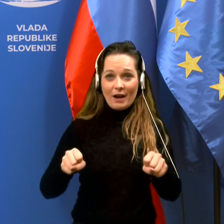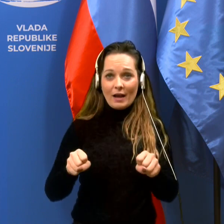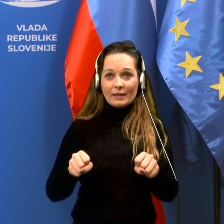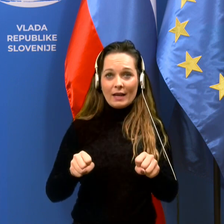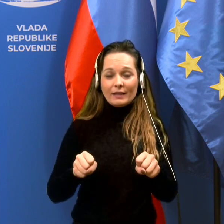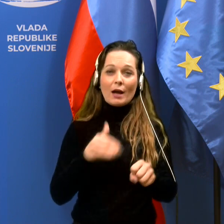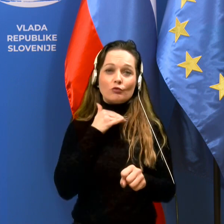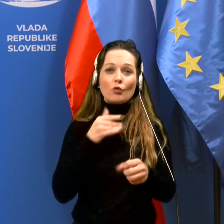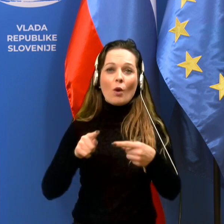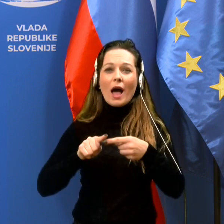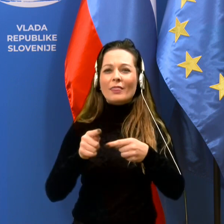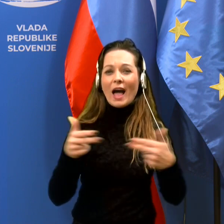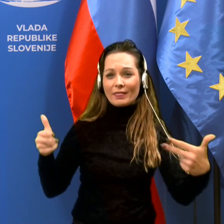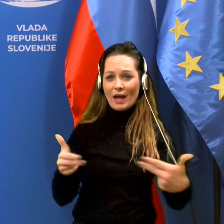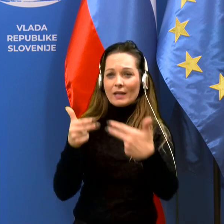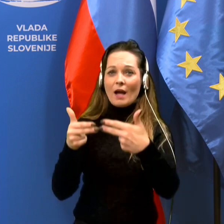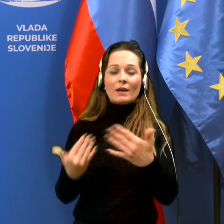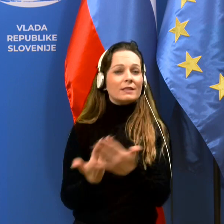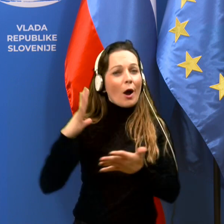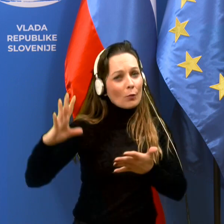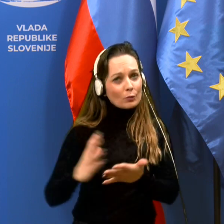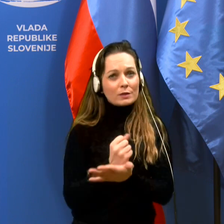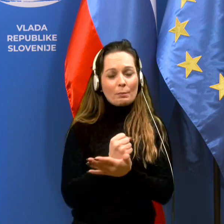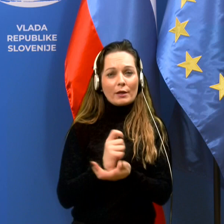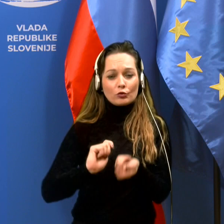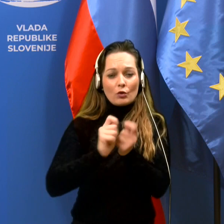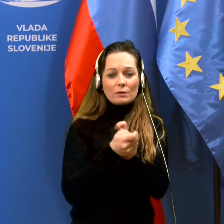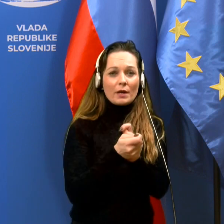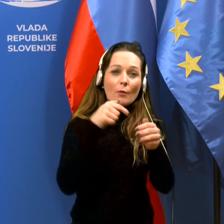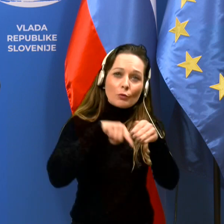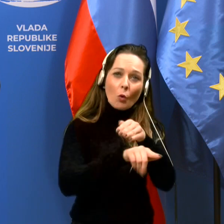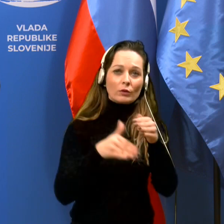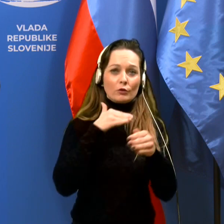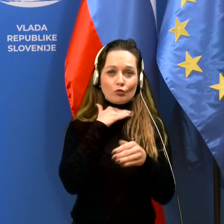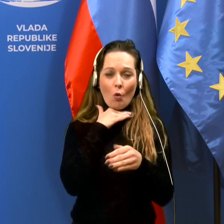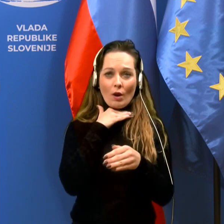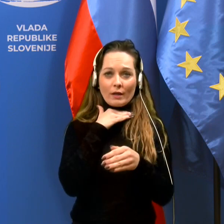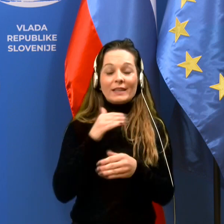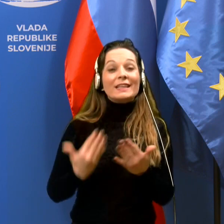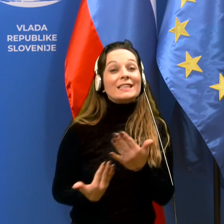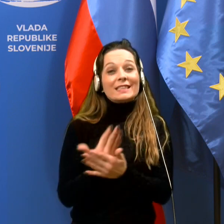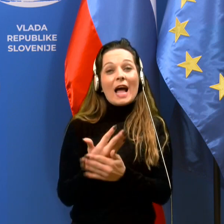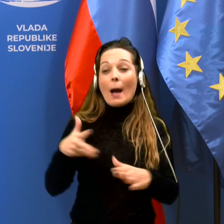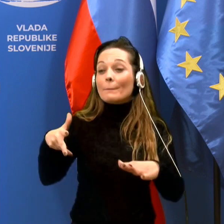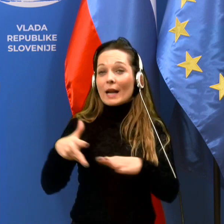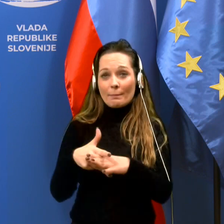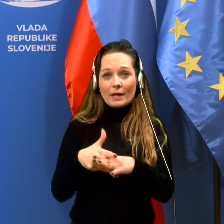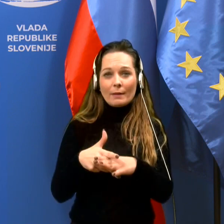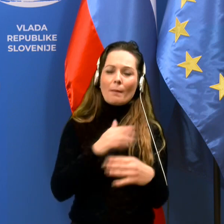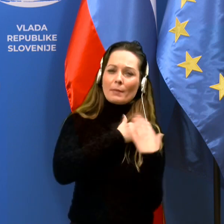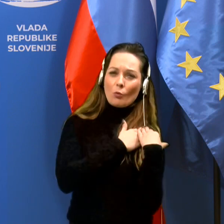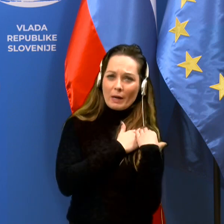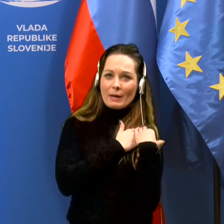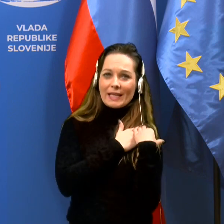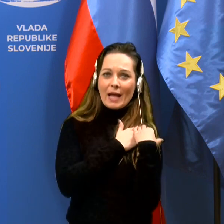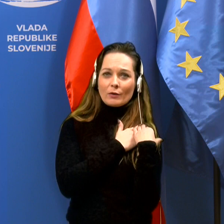na daljavo, za čim bolj uspešen prehod na pouk v šoli, za preprečitev